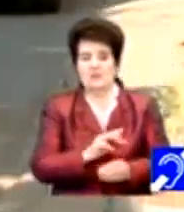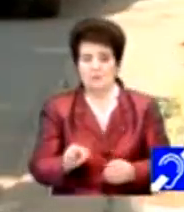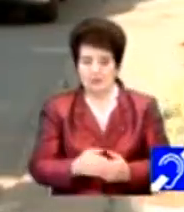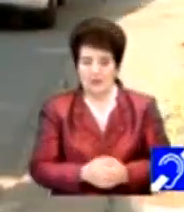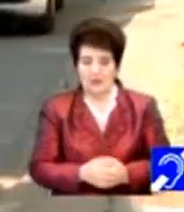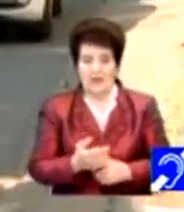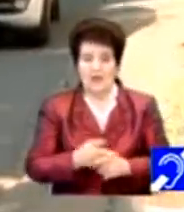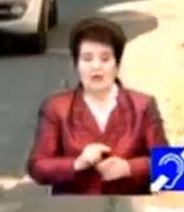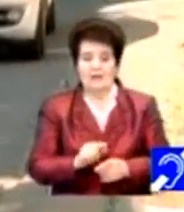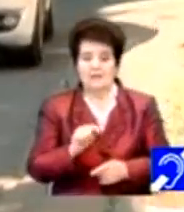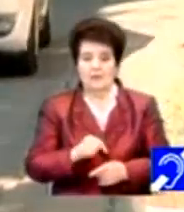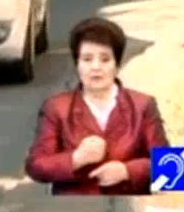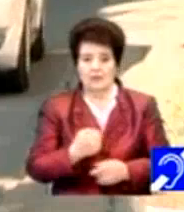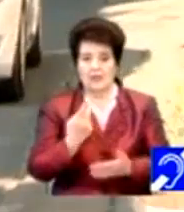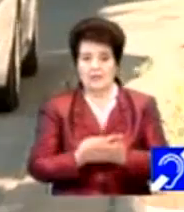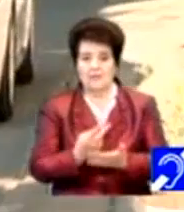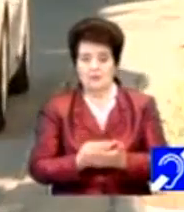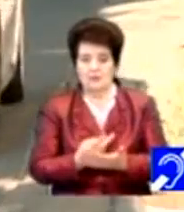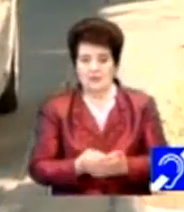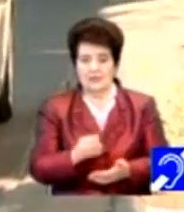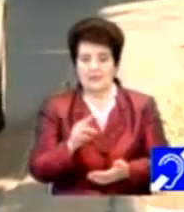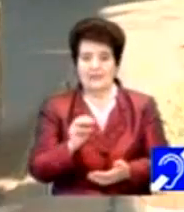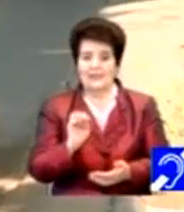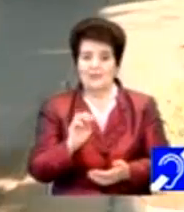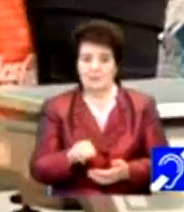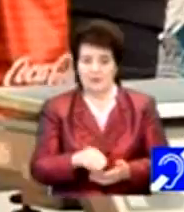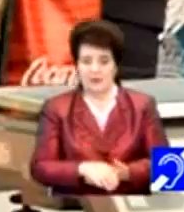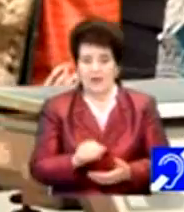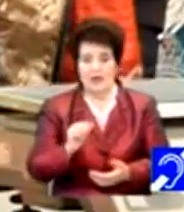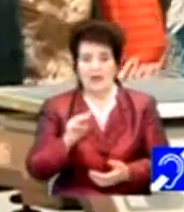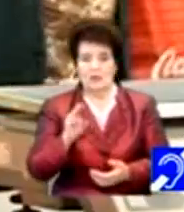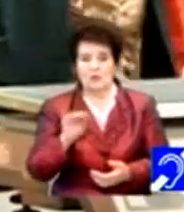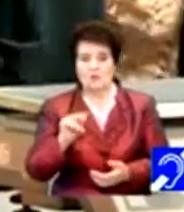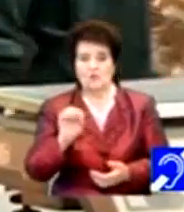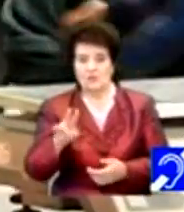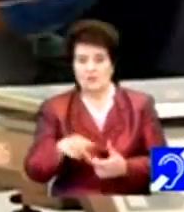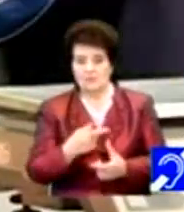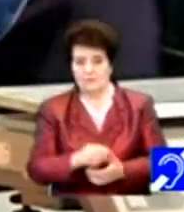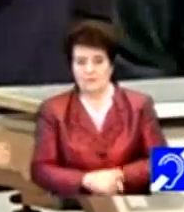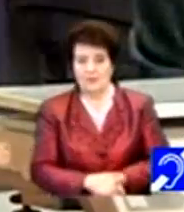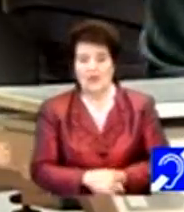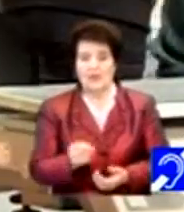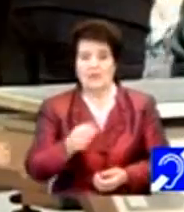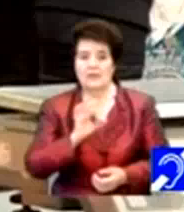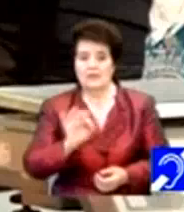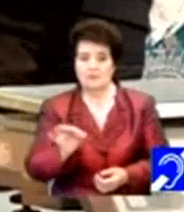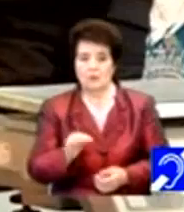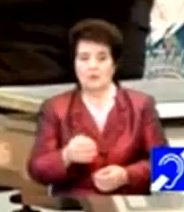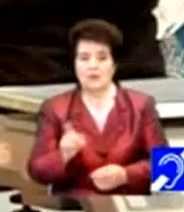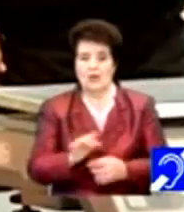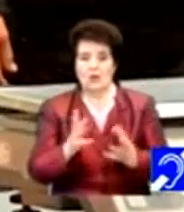ne demonstrează că ne aflăm în top, în pic sau în apogeu. Aceasta ne dictează că numărul